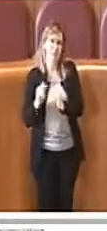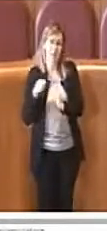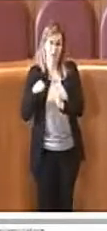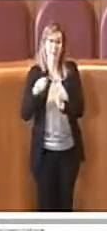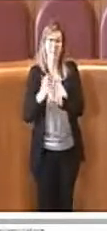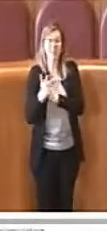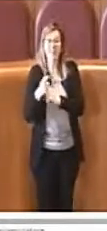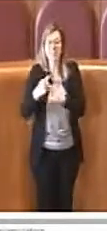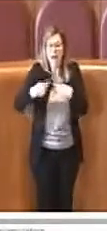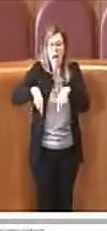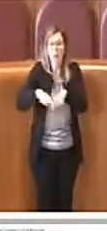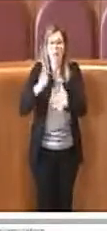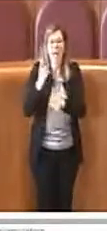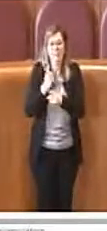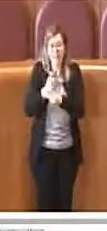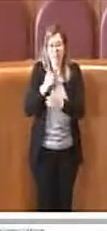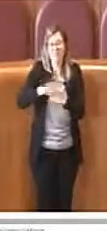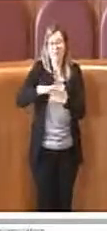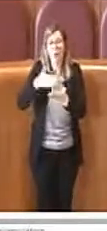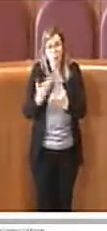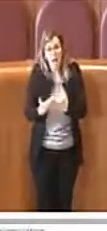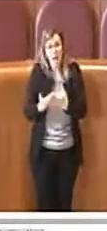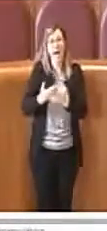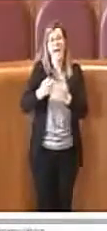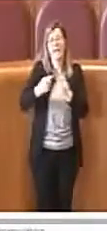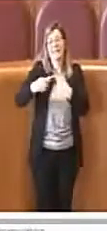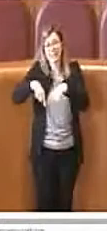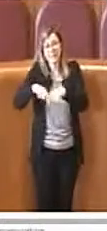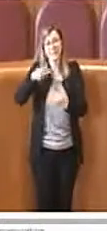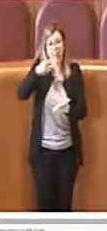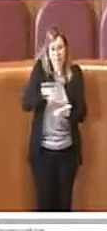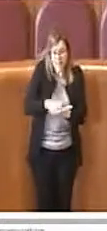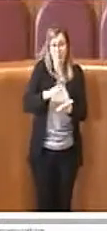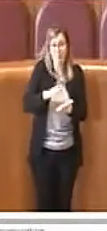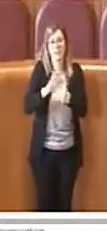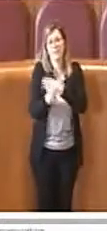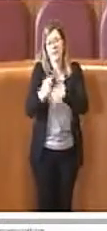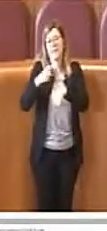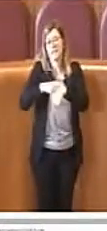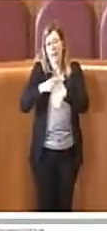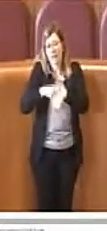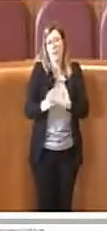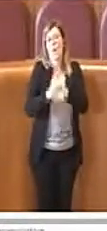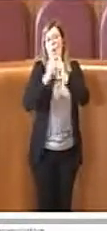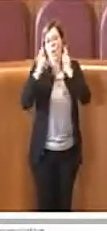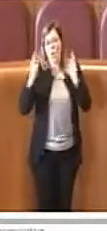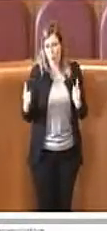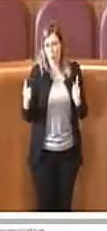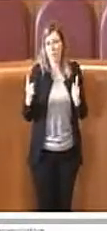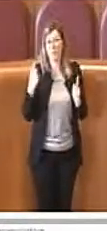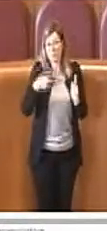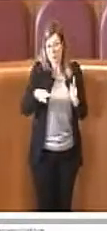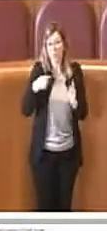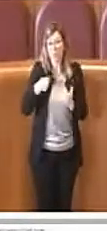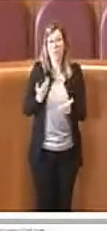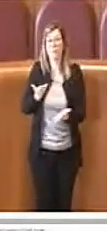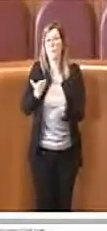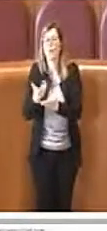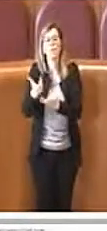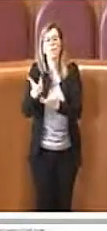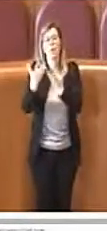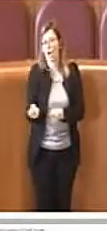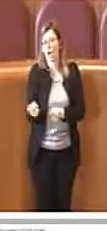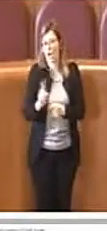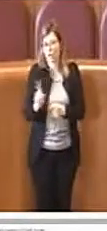e dunque delibera di giunta d'aula, insomma, tempi molto lunghi. Questa è stata la ragione per cui questo tipo di proposta non è stata